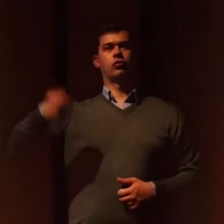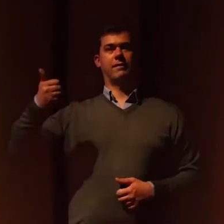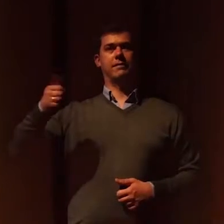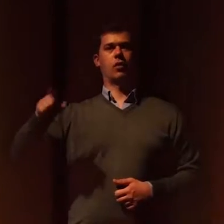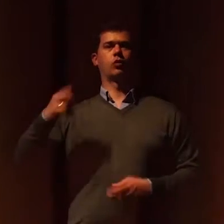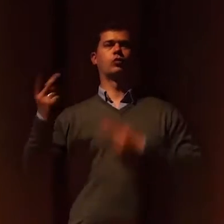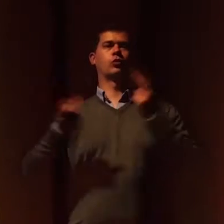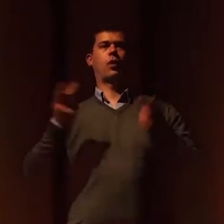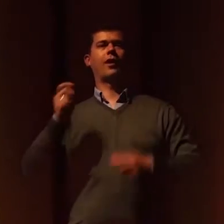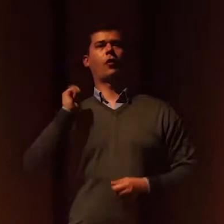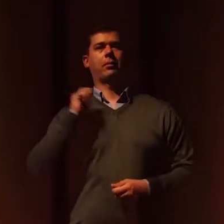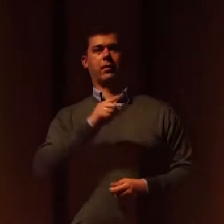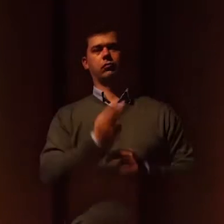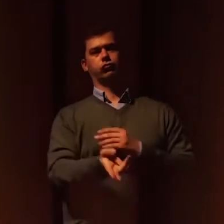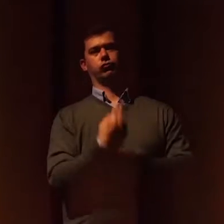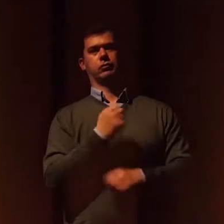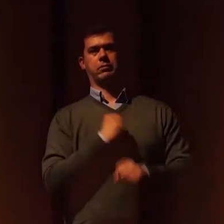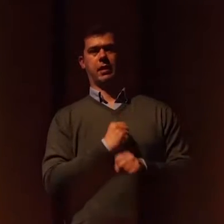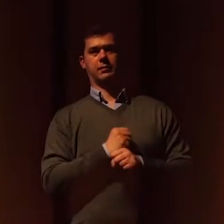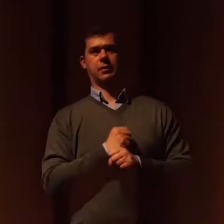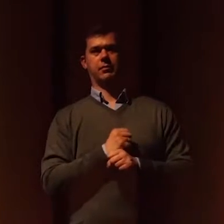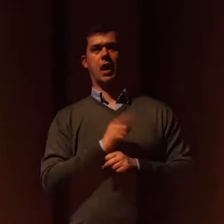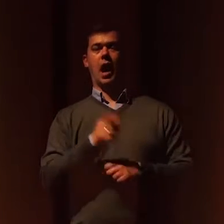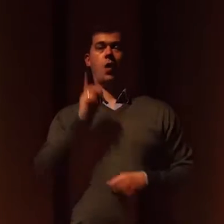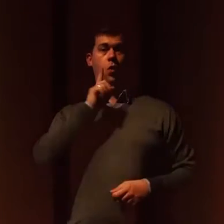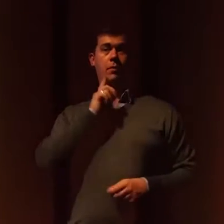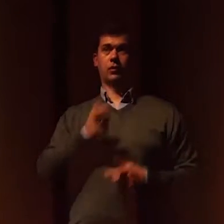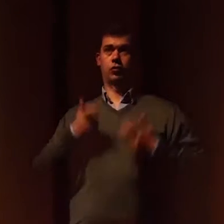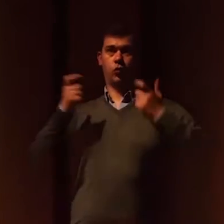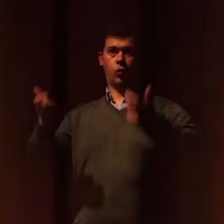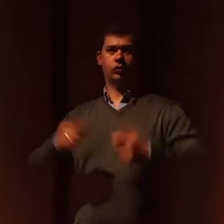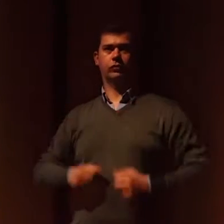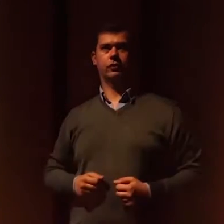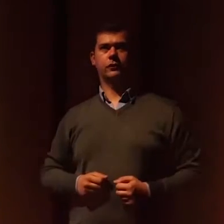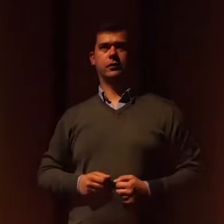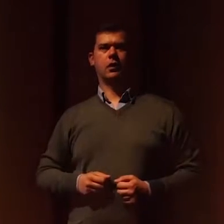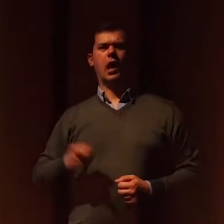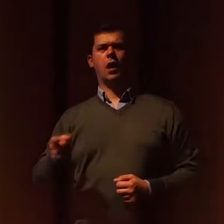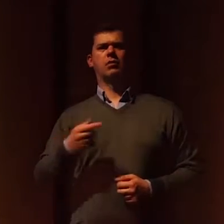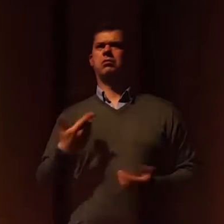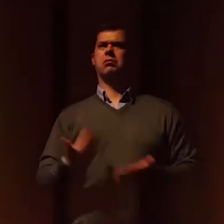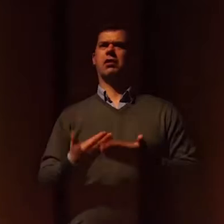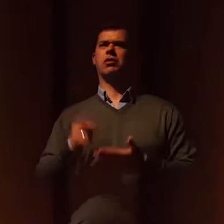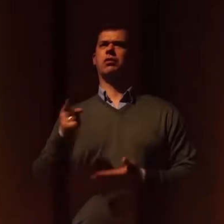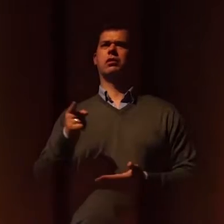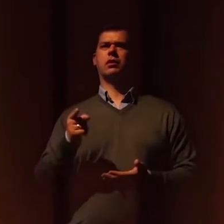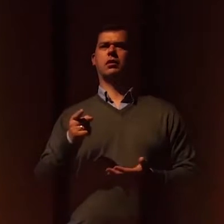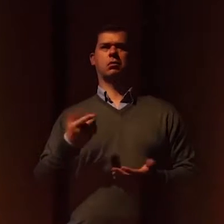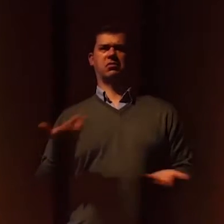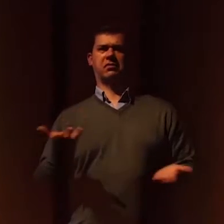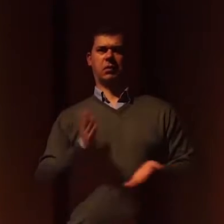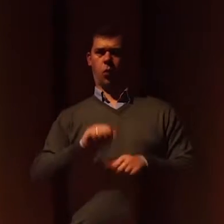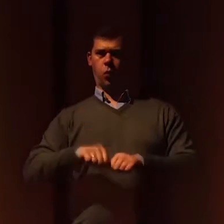poszukiwał kobiety do pracy no i kiedy mężczyzna się zgłosił i pytał dlaczego pan właśnie wbrew